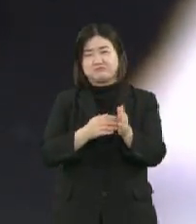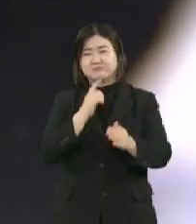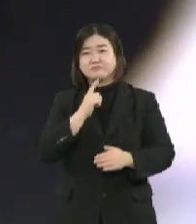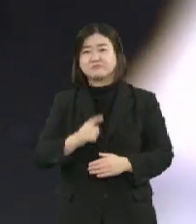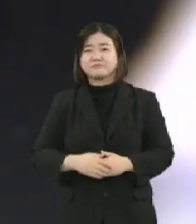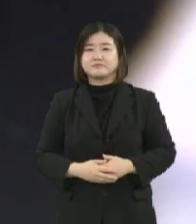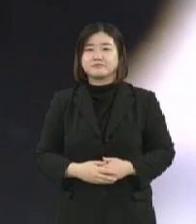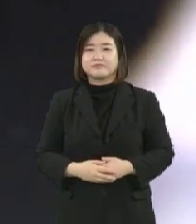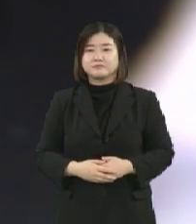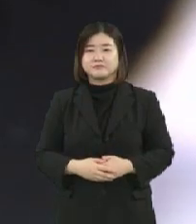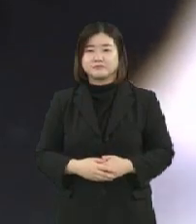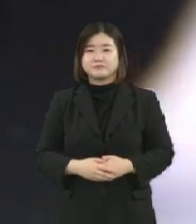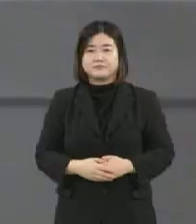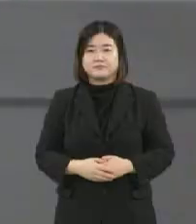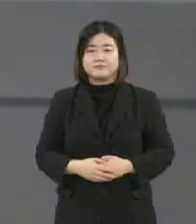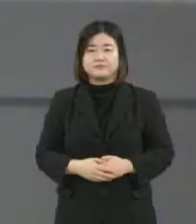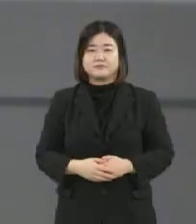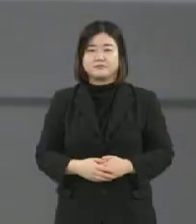나타났습니다